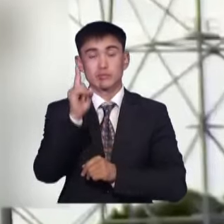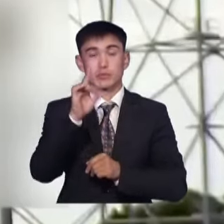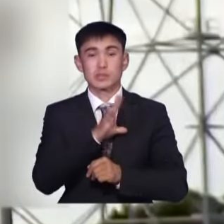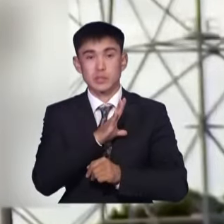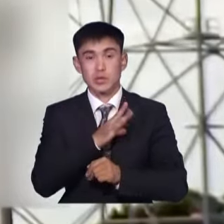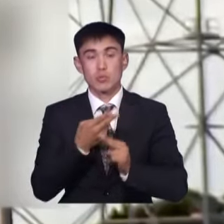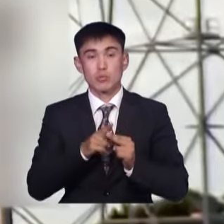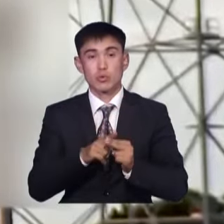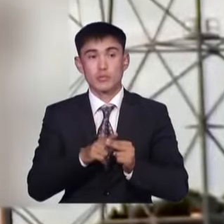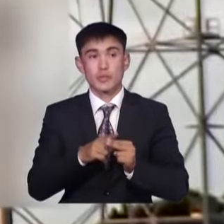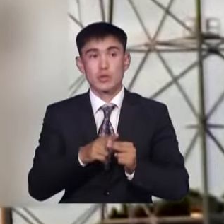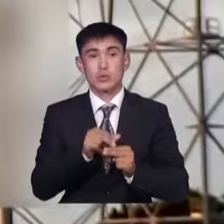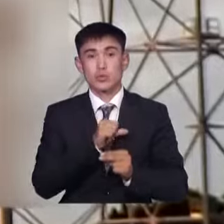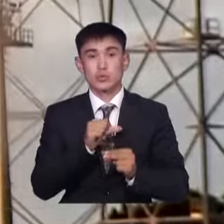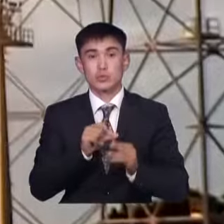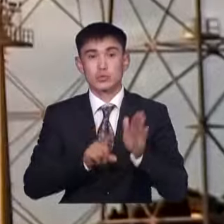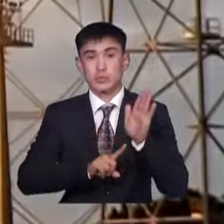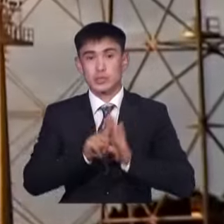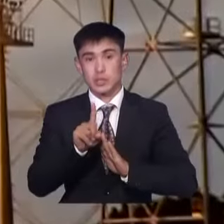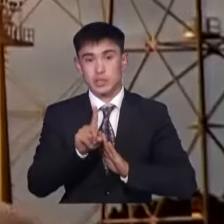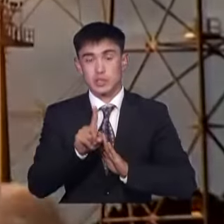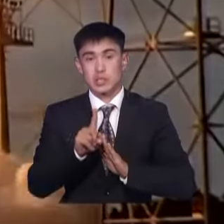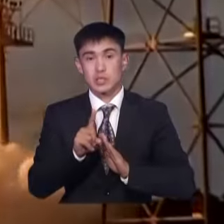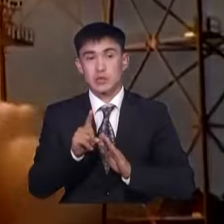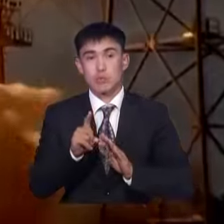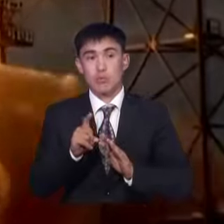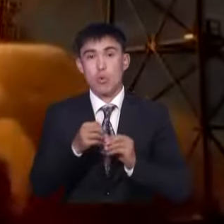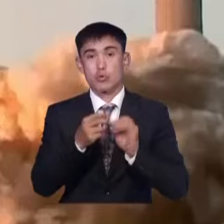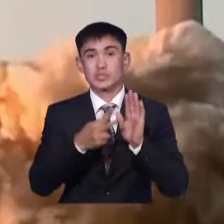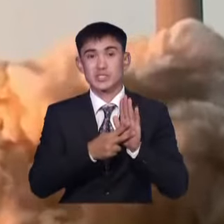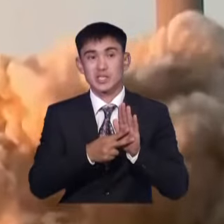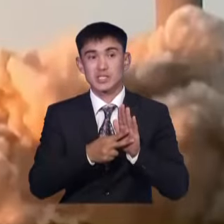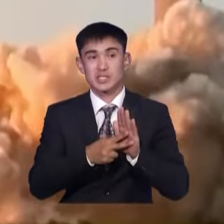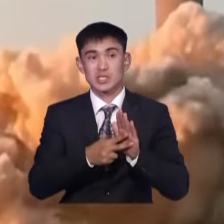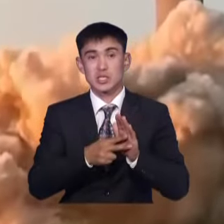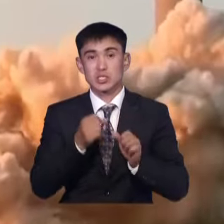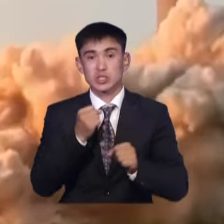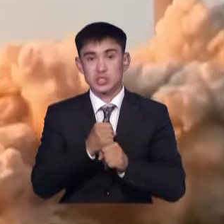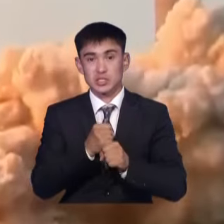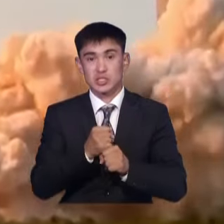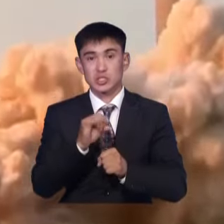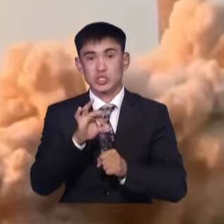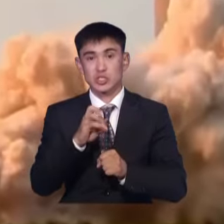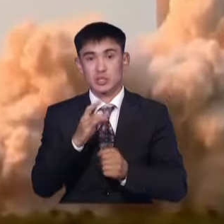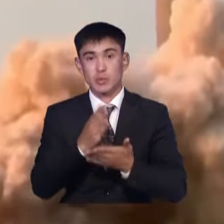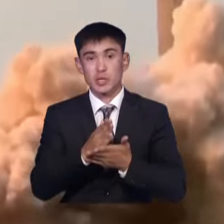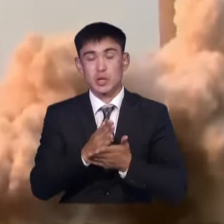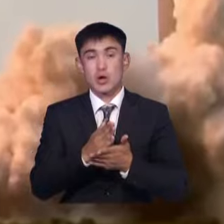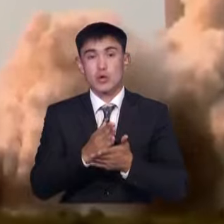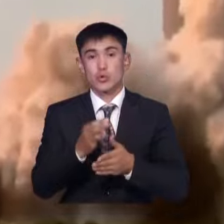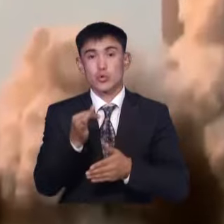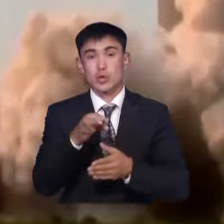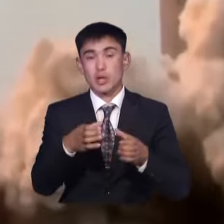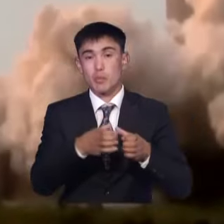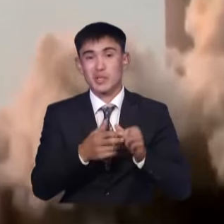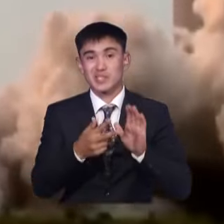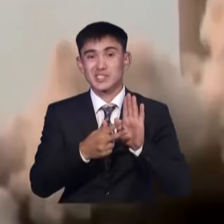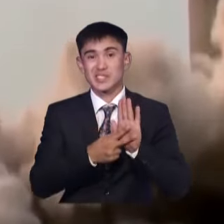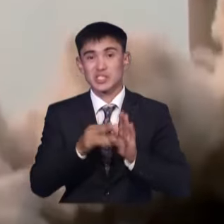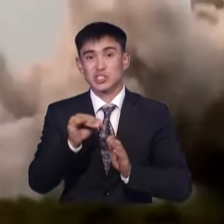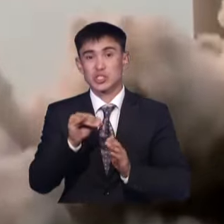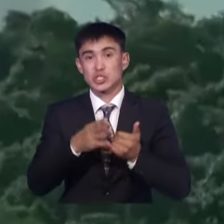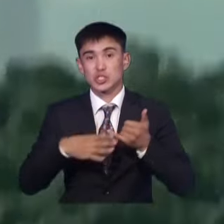Куру ғарыш айлағынан өз сапарына аттанған. Зымыран бортқа 18 жасанды жерсерікті алды. Соның ішінде Кюбсат компаниясының 8 жерсерігі